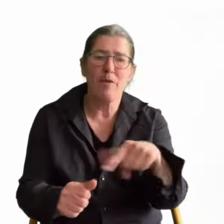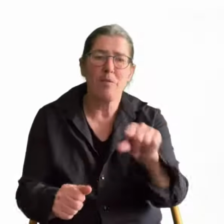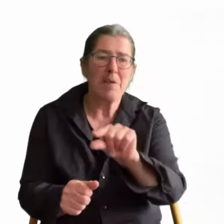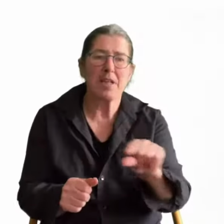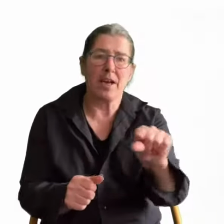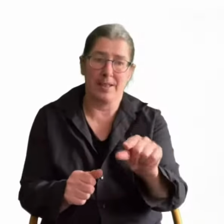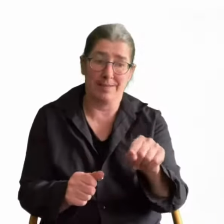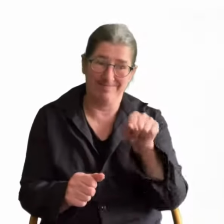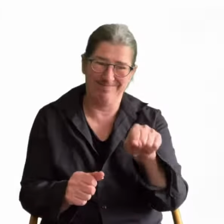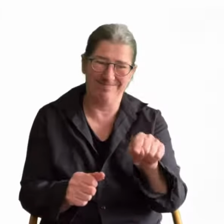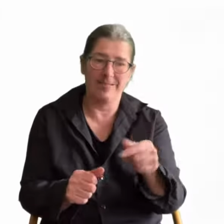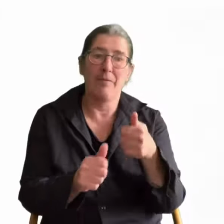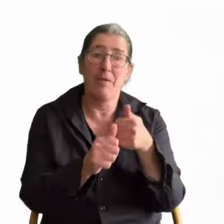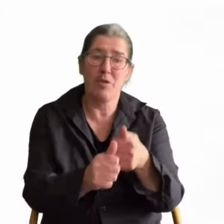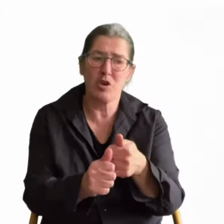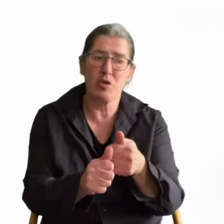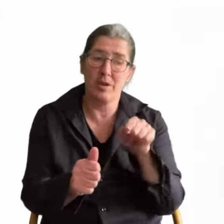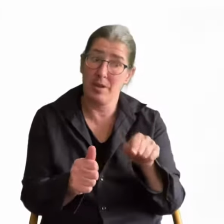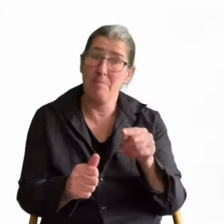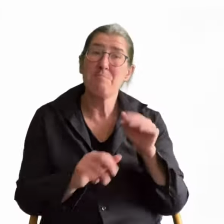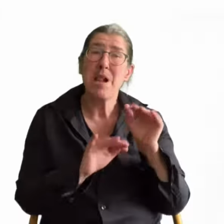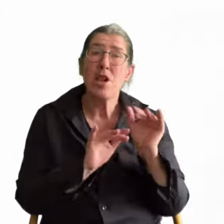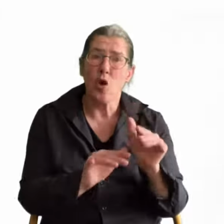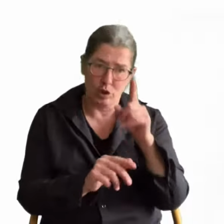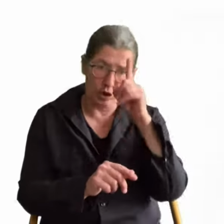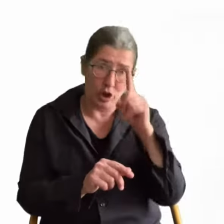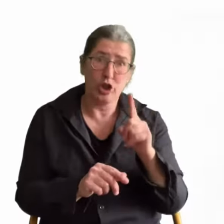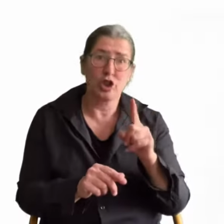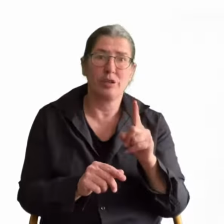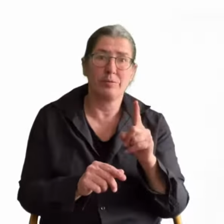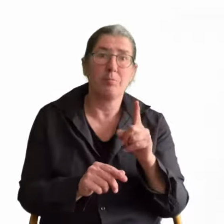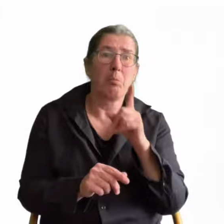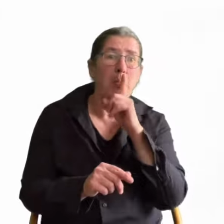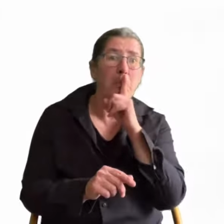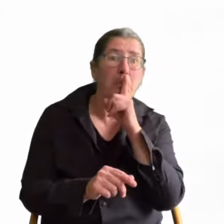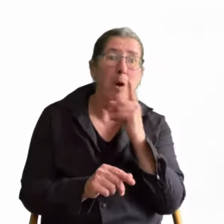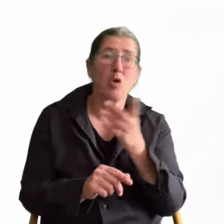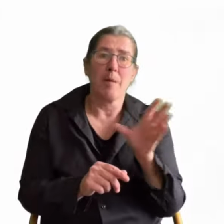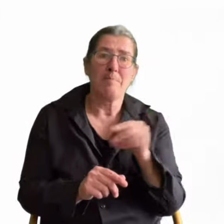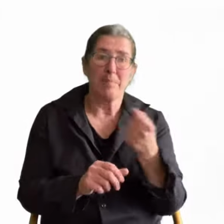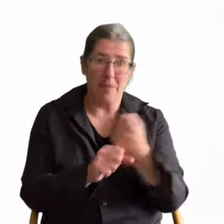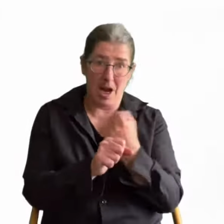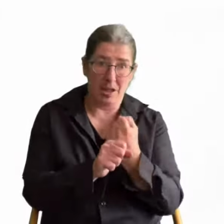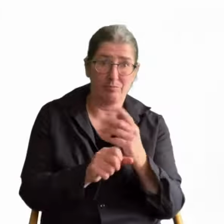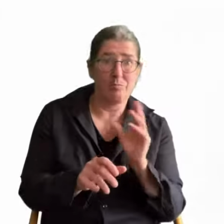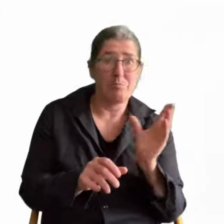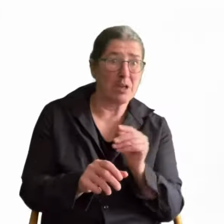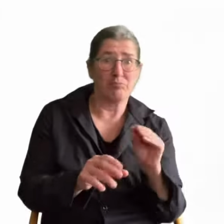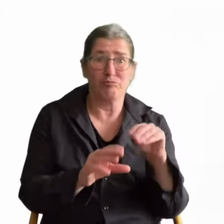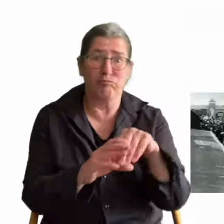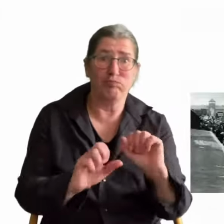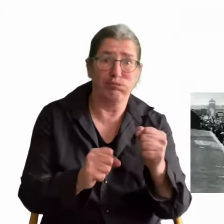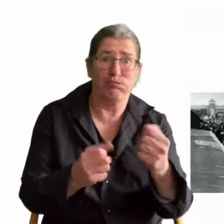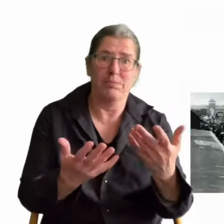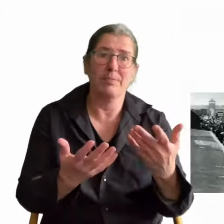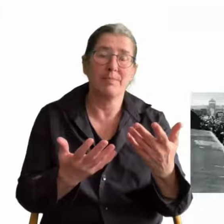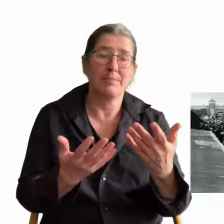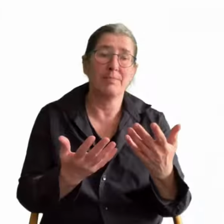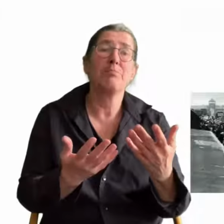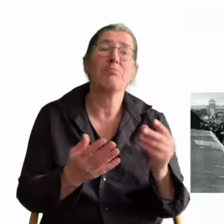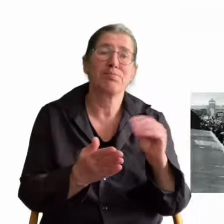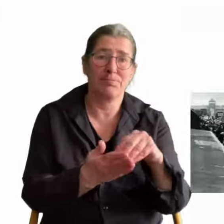an dieser verfolgung haben millionen von deutschen mitgewirkt oder geschwiegen oder einfach mitgemacht und sich daran